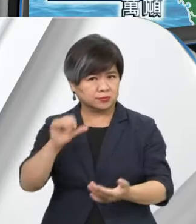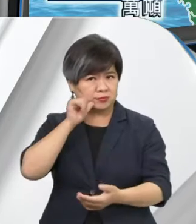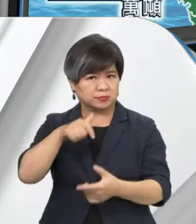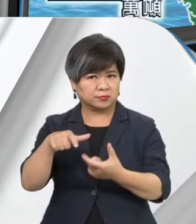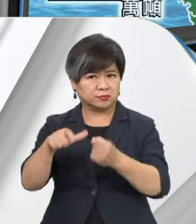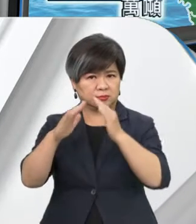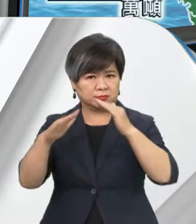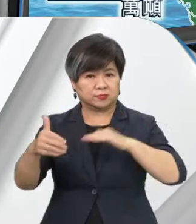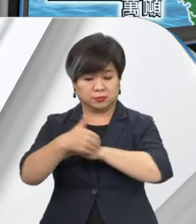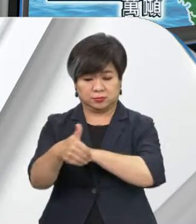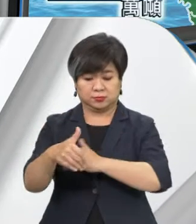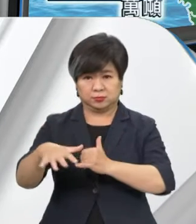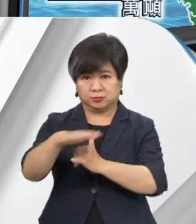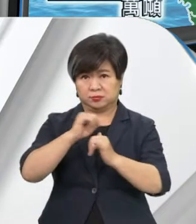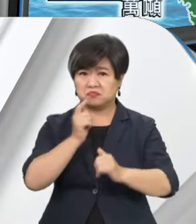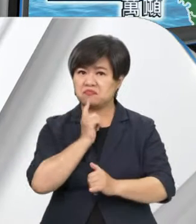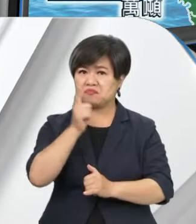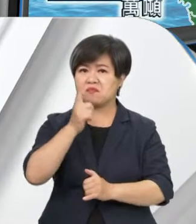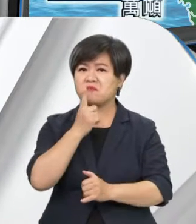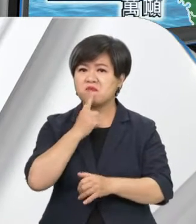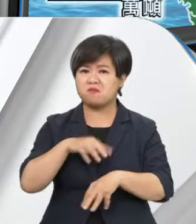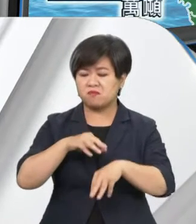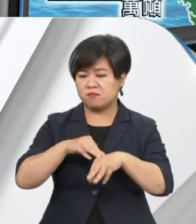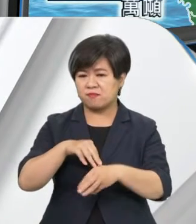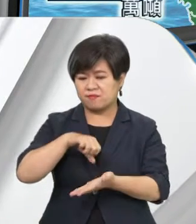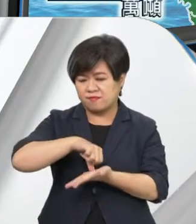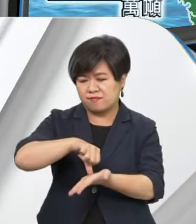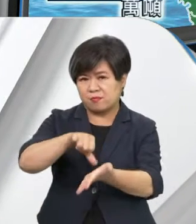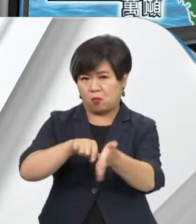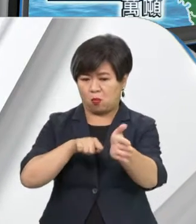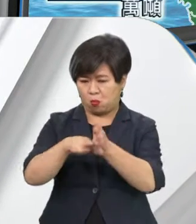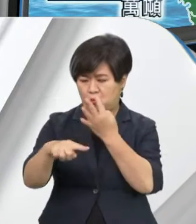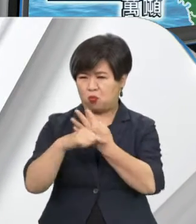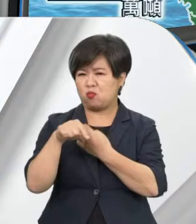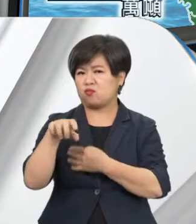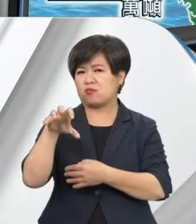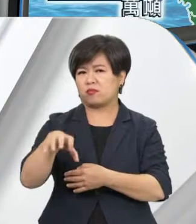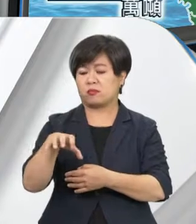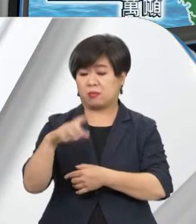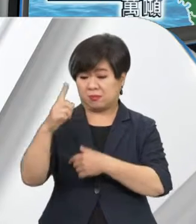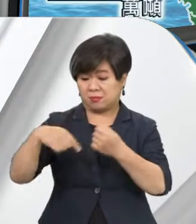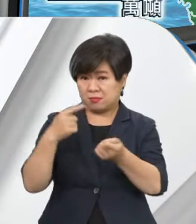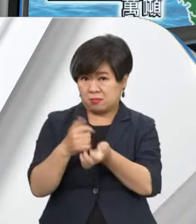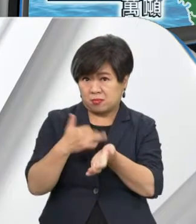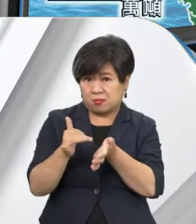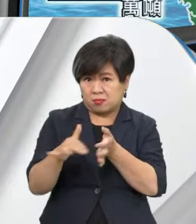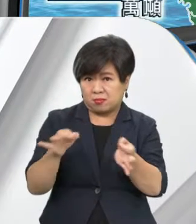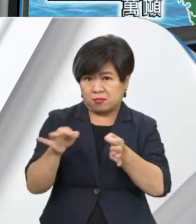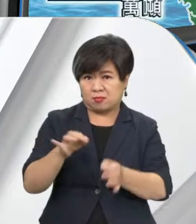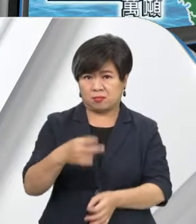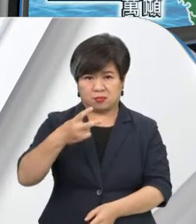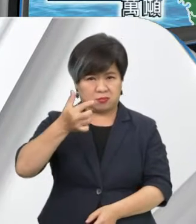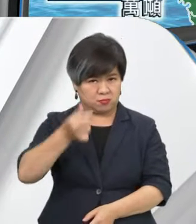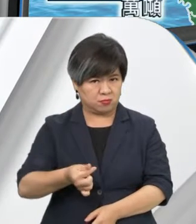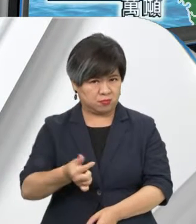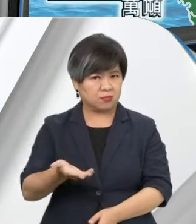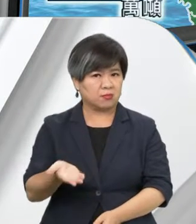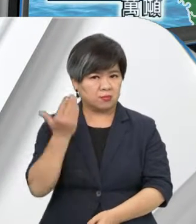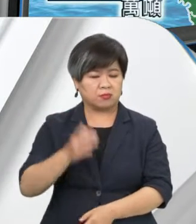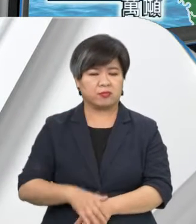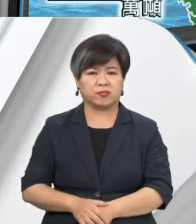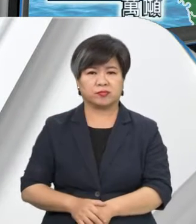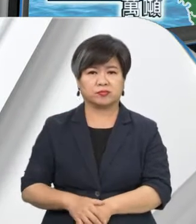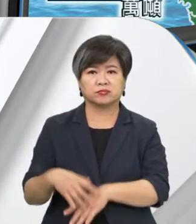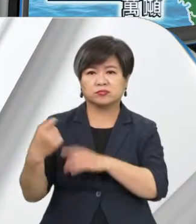苗栗县公馆乡算全国唯一丰泽专业栽种区，当年的产值超过台币两亿元，从两百